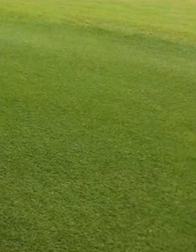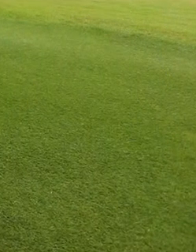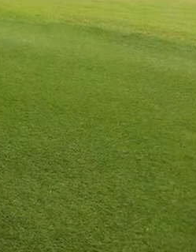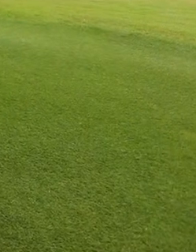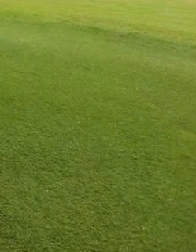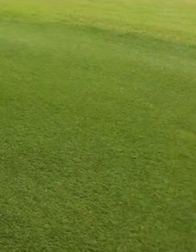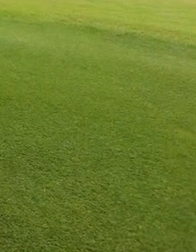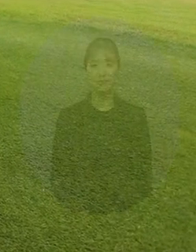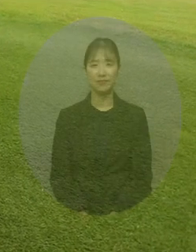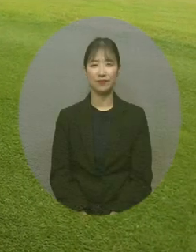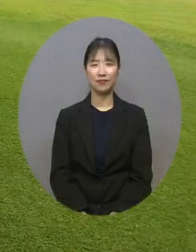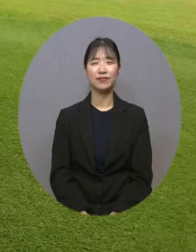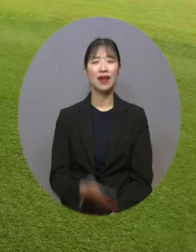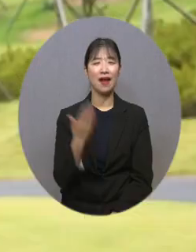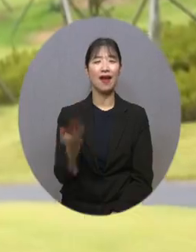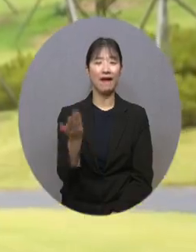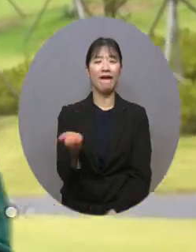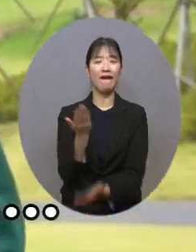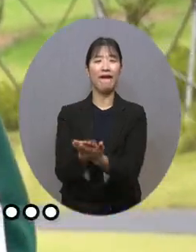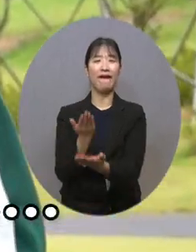내놔. 그 마지막 어프로치 했었어.